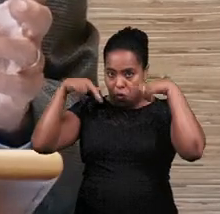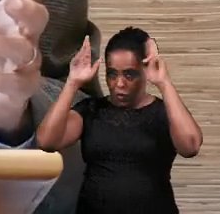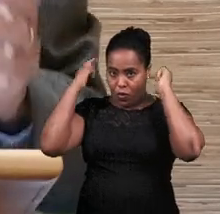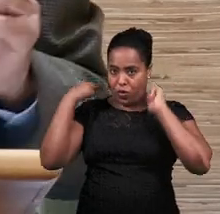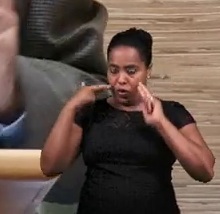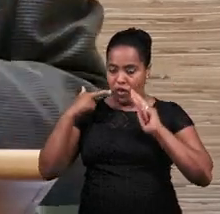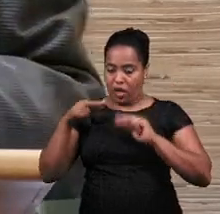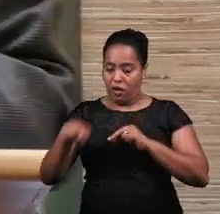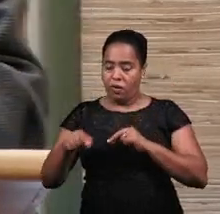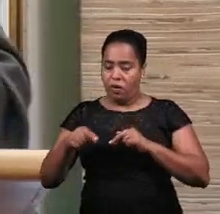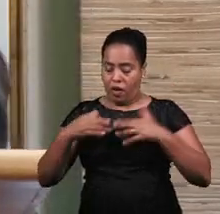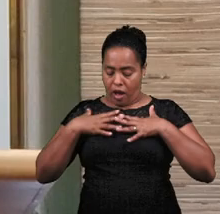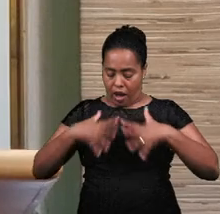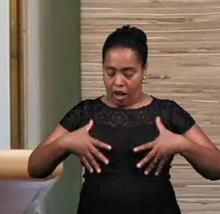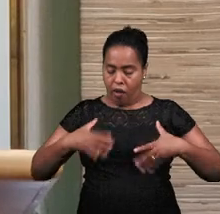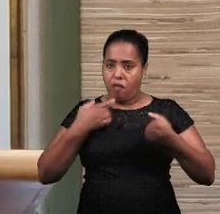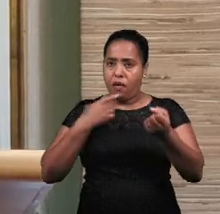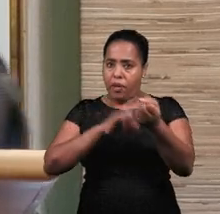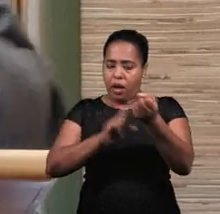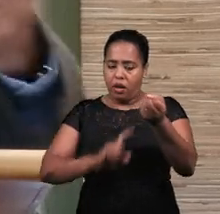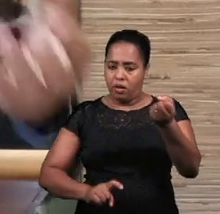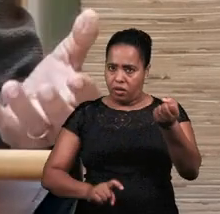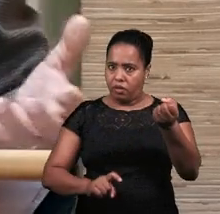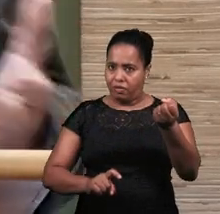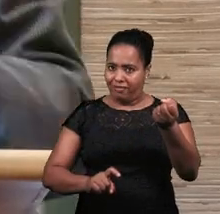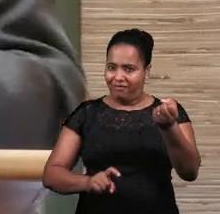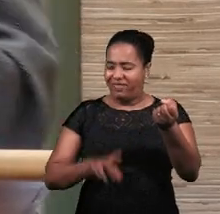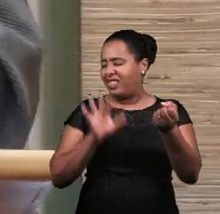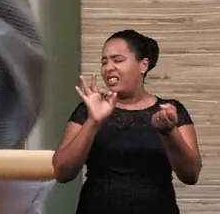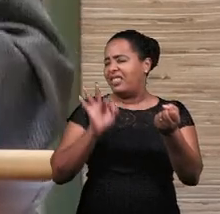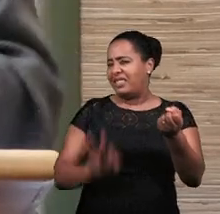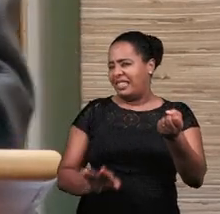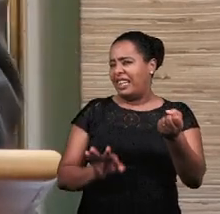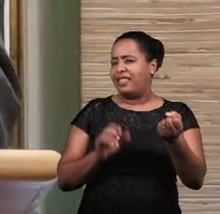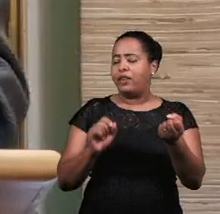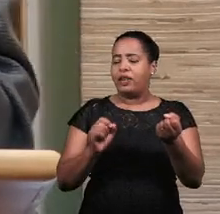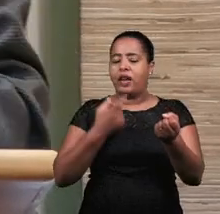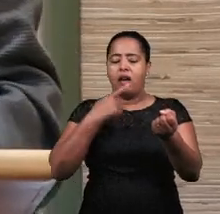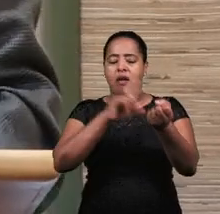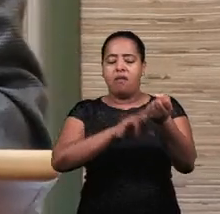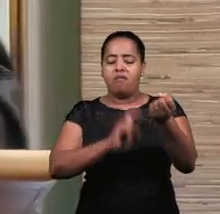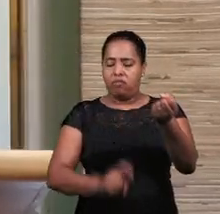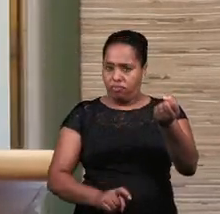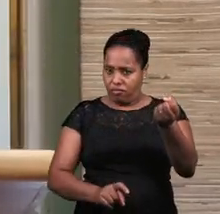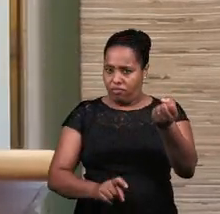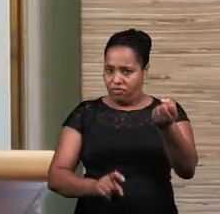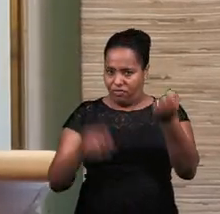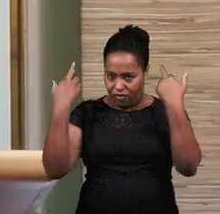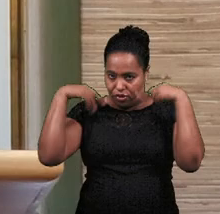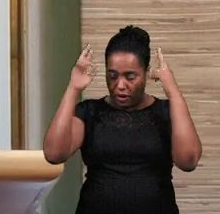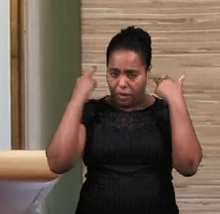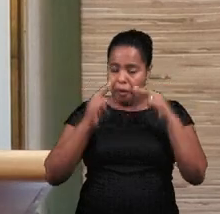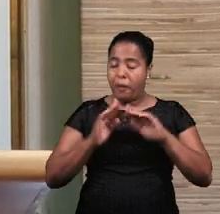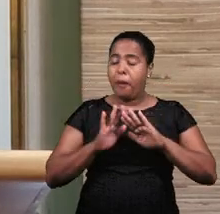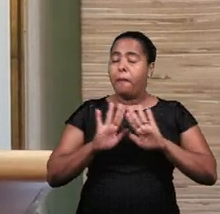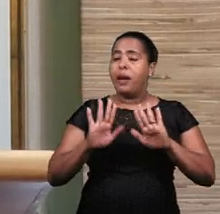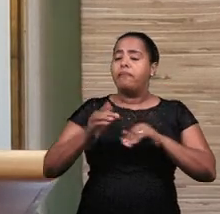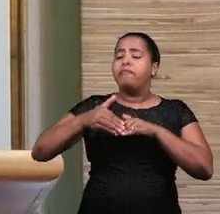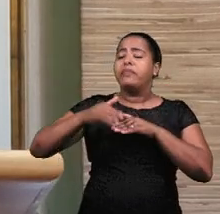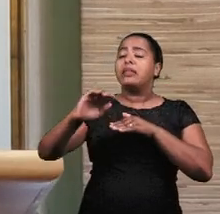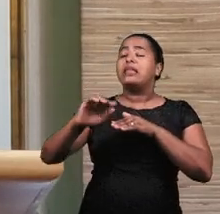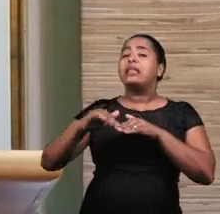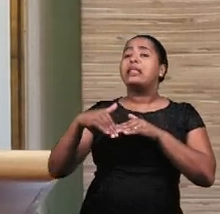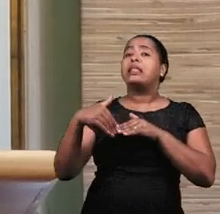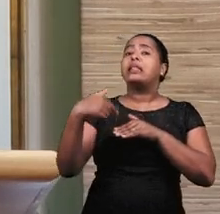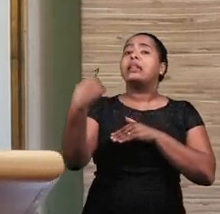sang. Donc, certainement, il a versé son sang là-bas. Mais plus devant, je